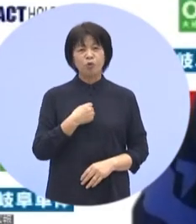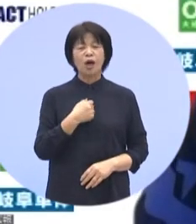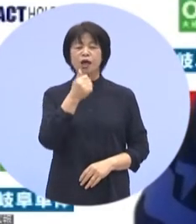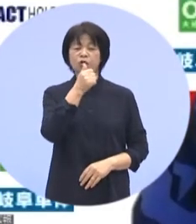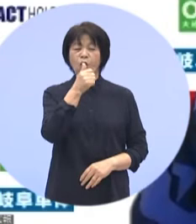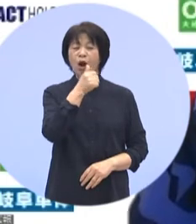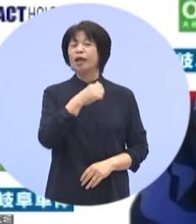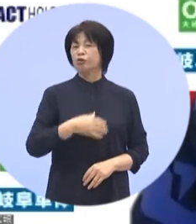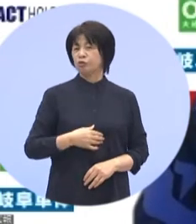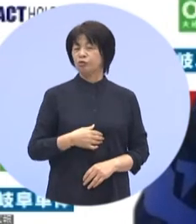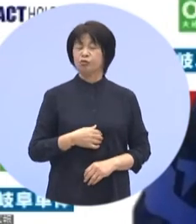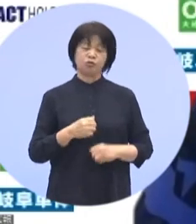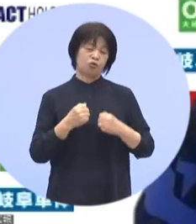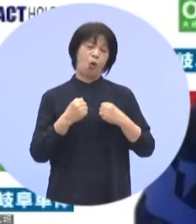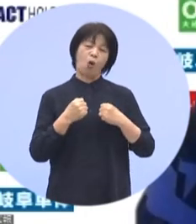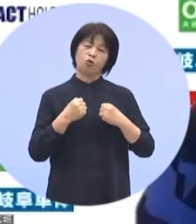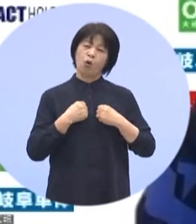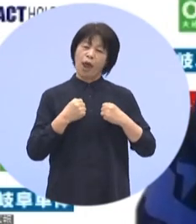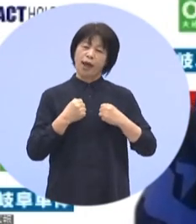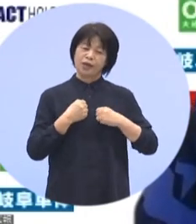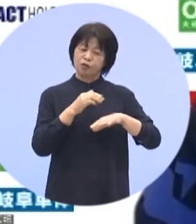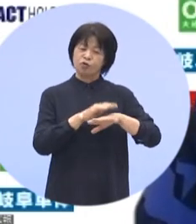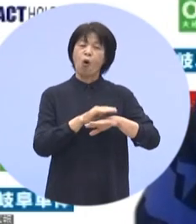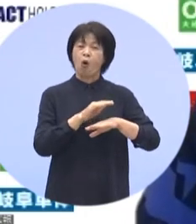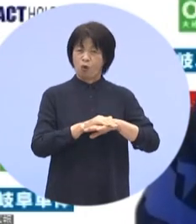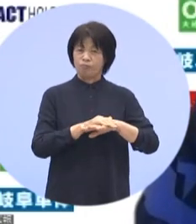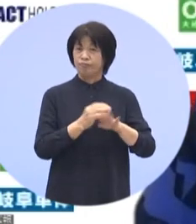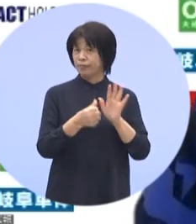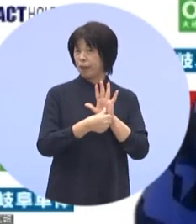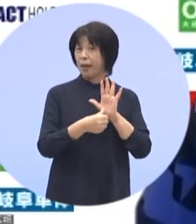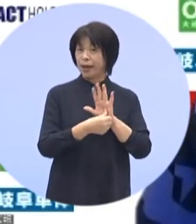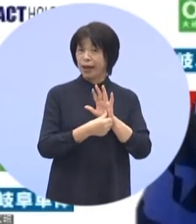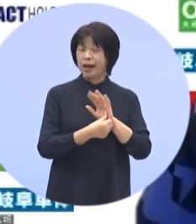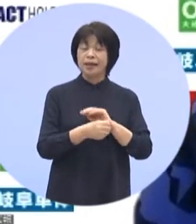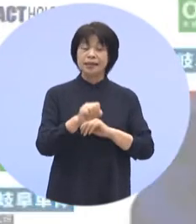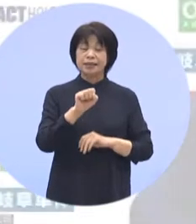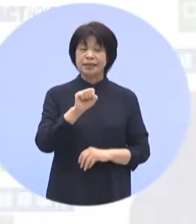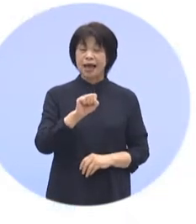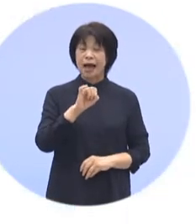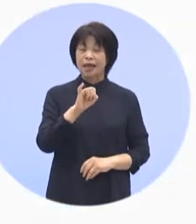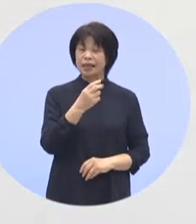介するトレーニングは、サイドベンチというトレーニングです。